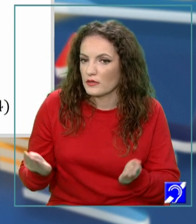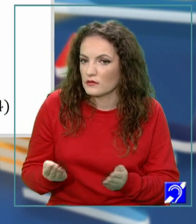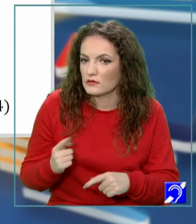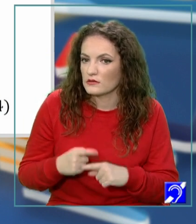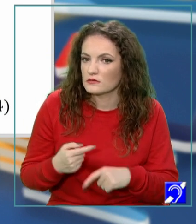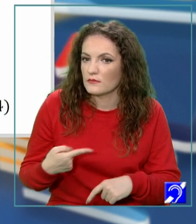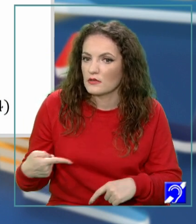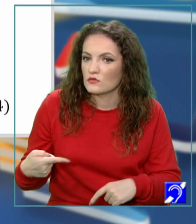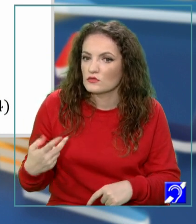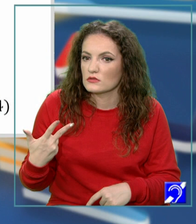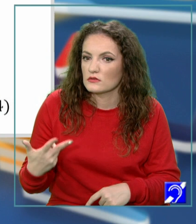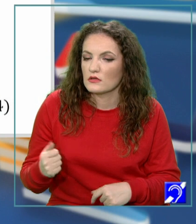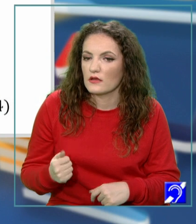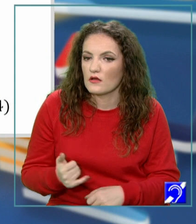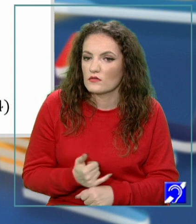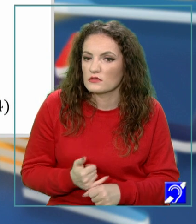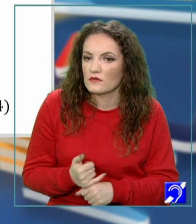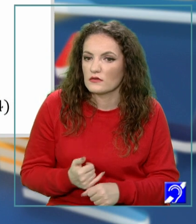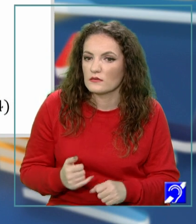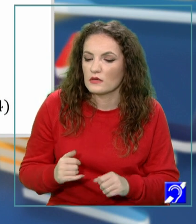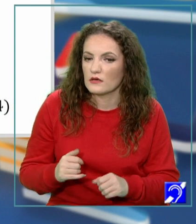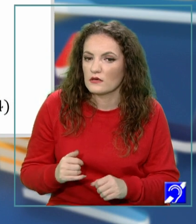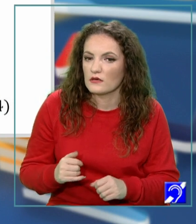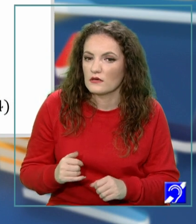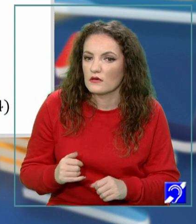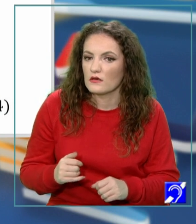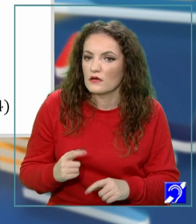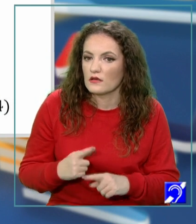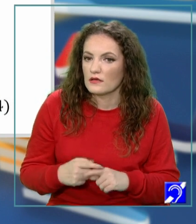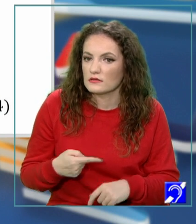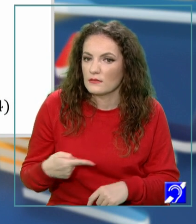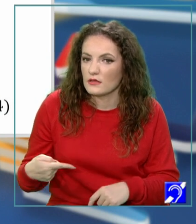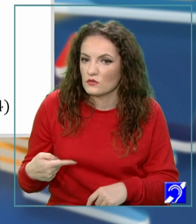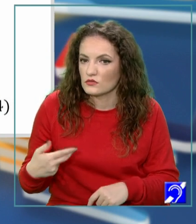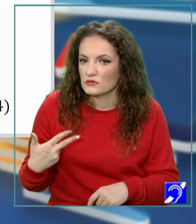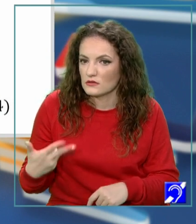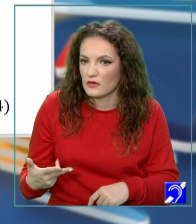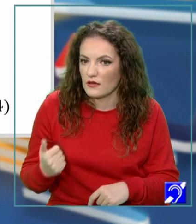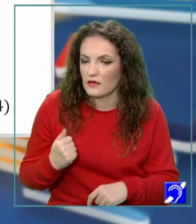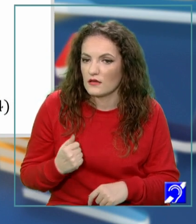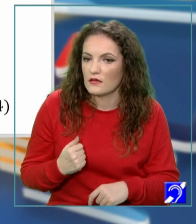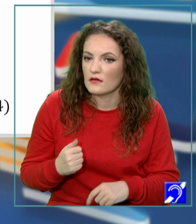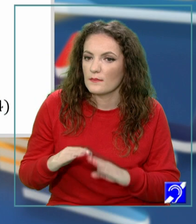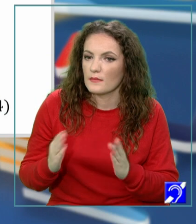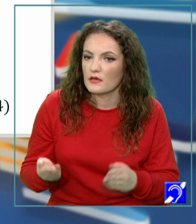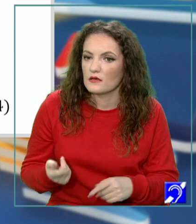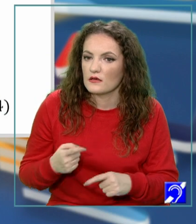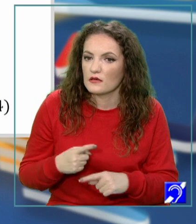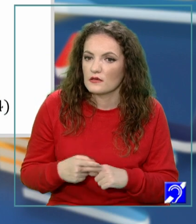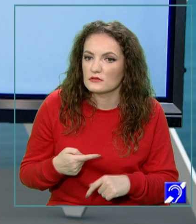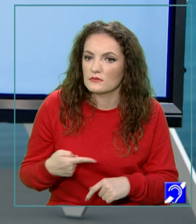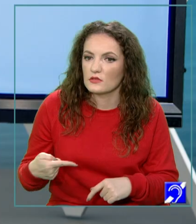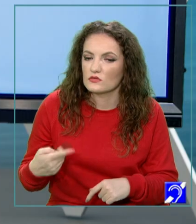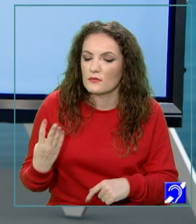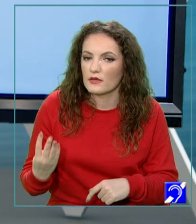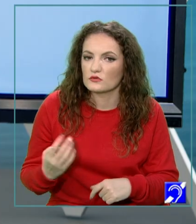pe lângă x minus 3. Observ că x minus 3 este din nou factor comun și voi obține x minus 3 pe lângă x minus